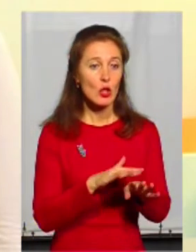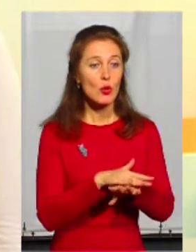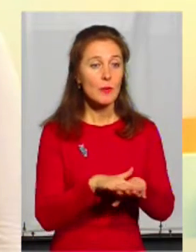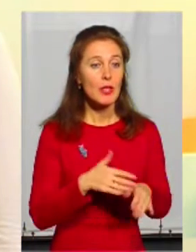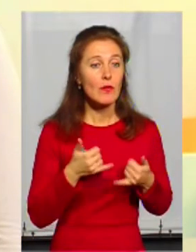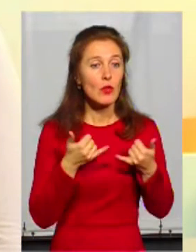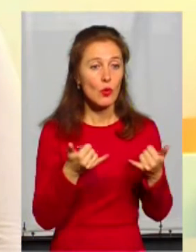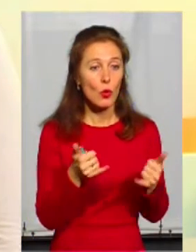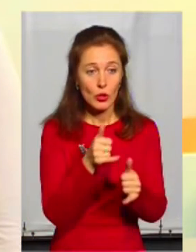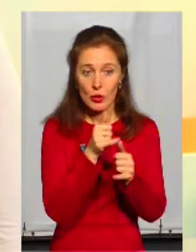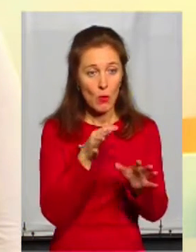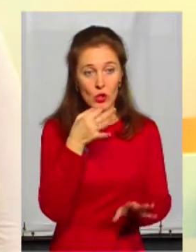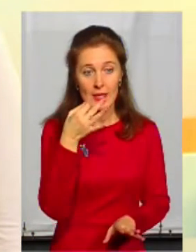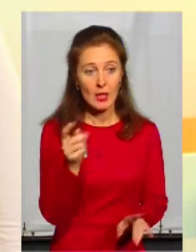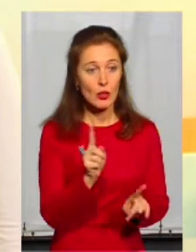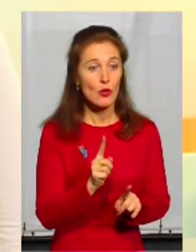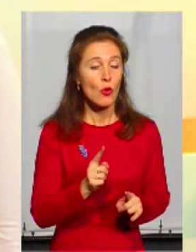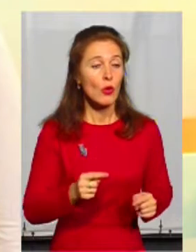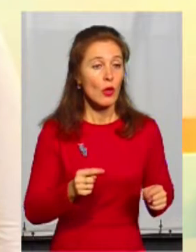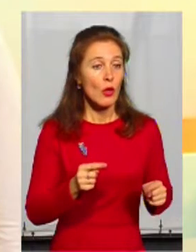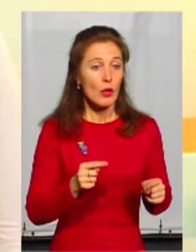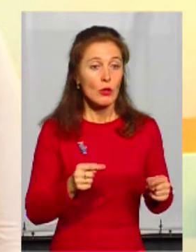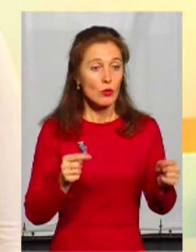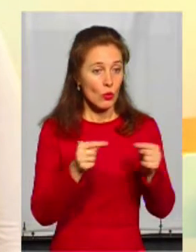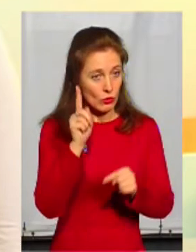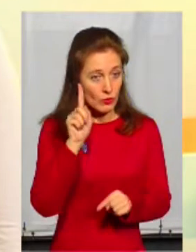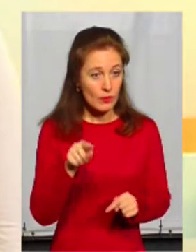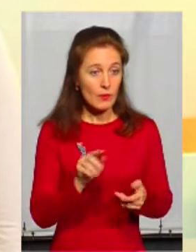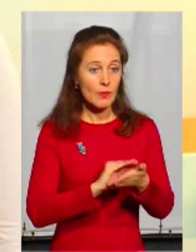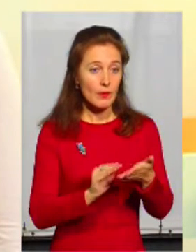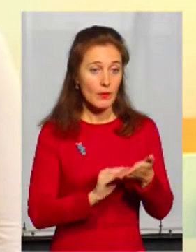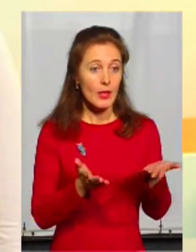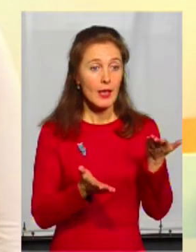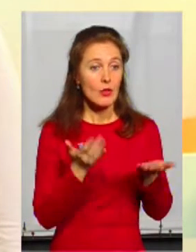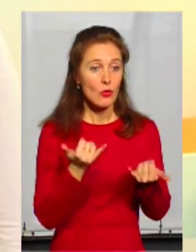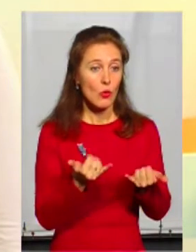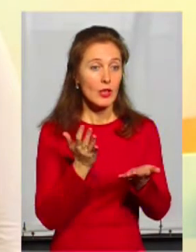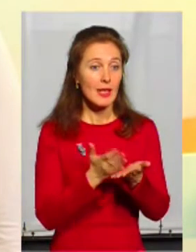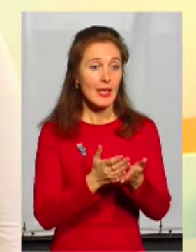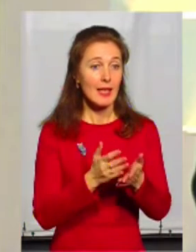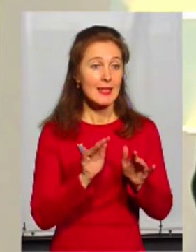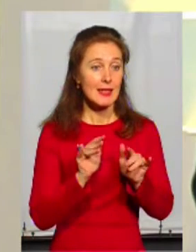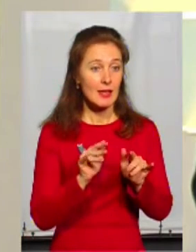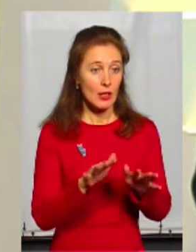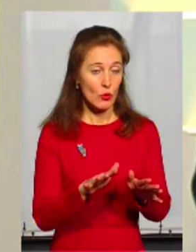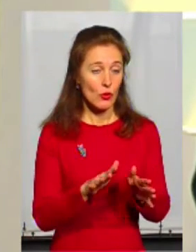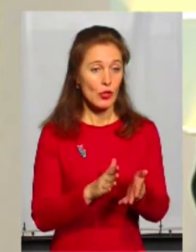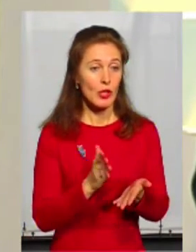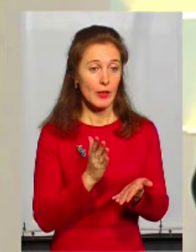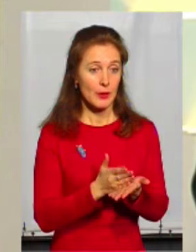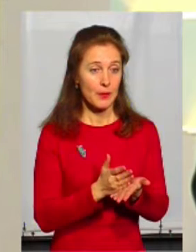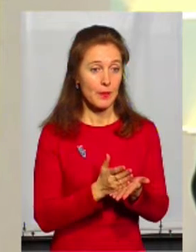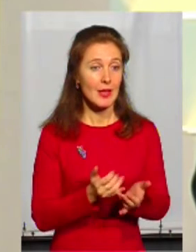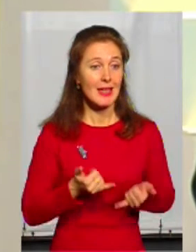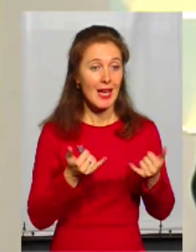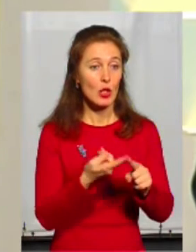суспільство сьогодні, не можна сказати, що досконало знає той правопис, який сьогодні є діючий. І для